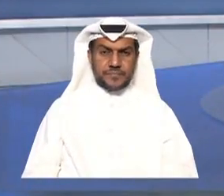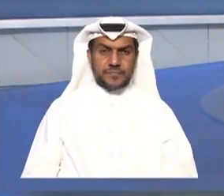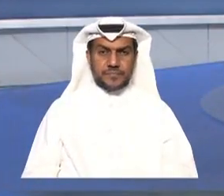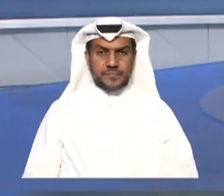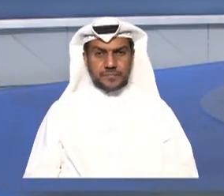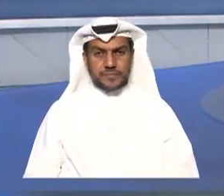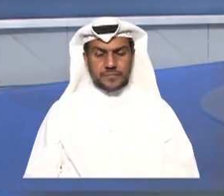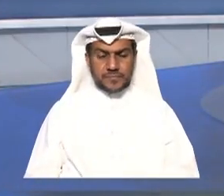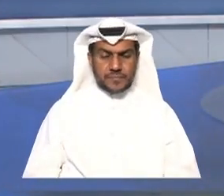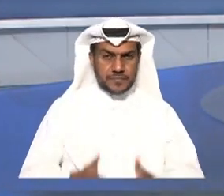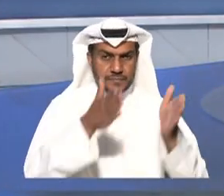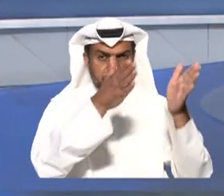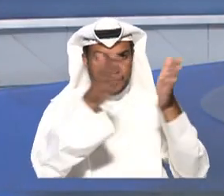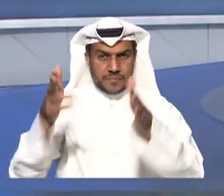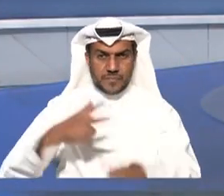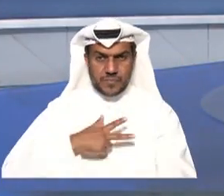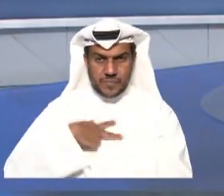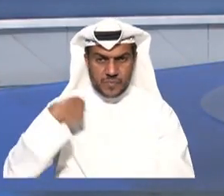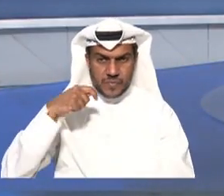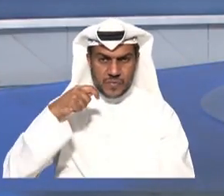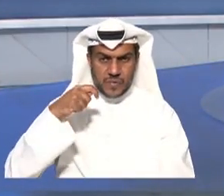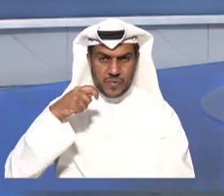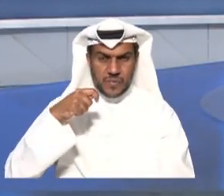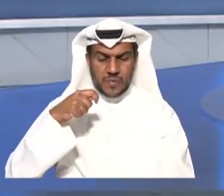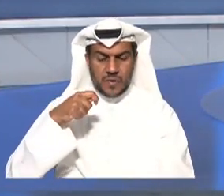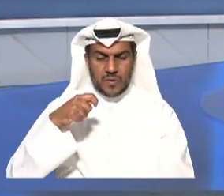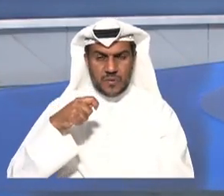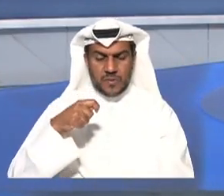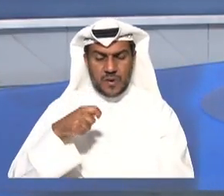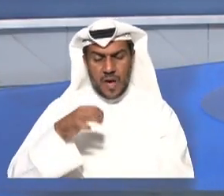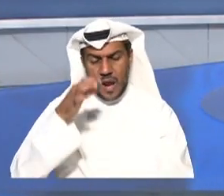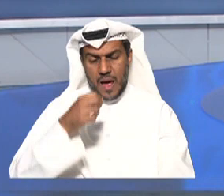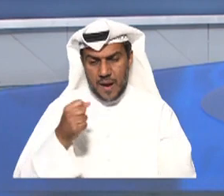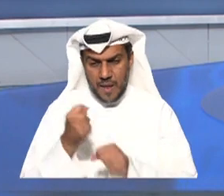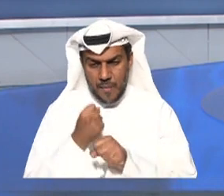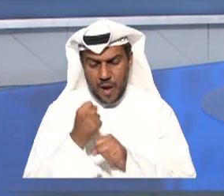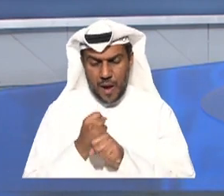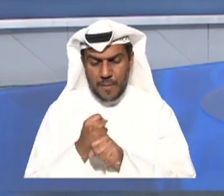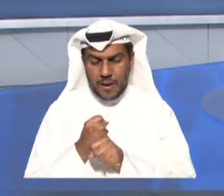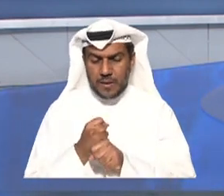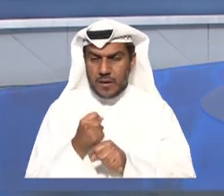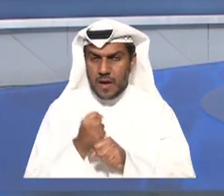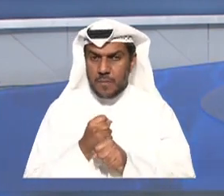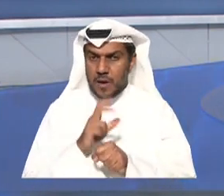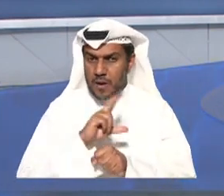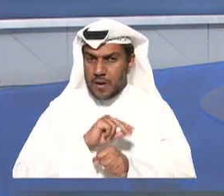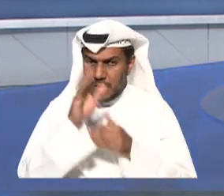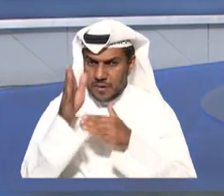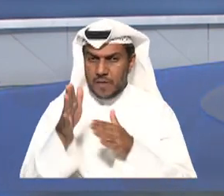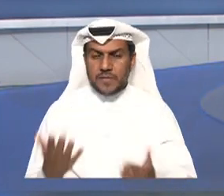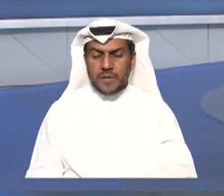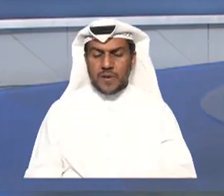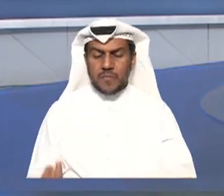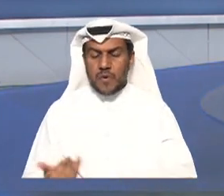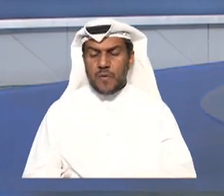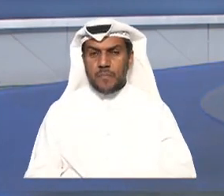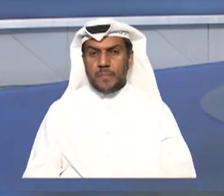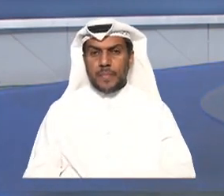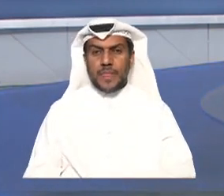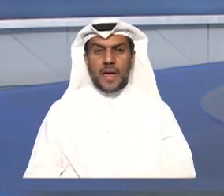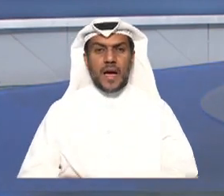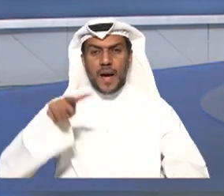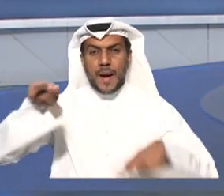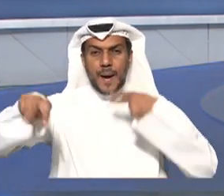تنفيذا لقرارات مجلس الوزراء المعنية بشأن تداعيات فيروس كورونا المستجد، تفاعلت المطاعم